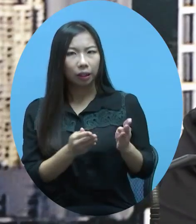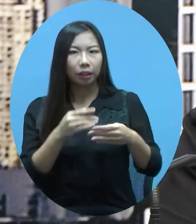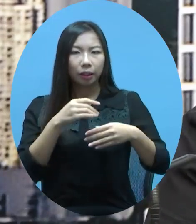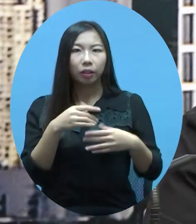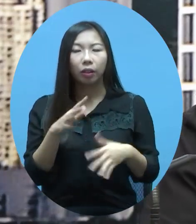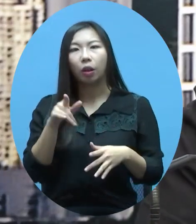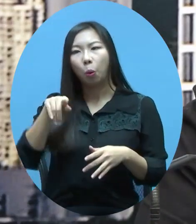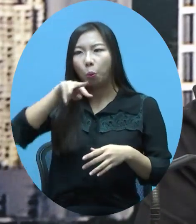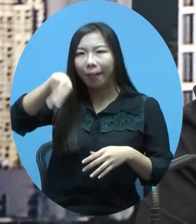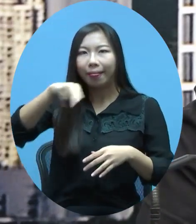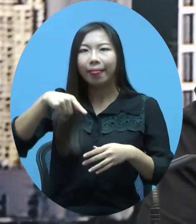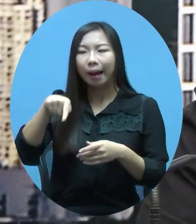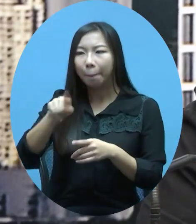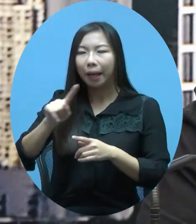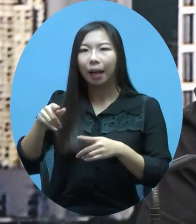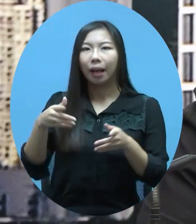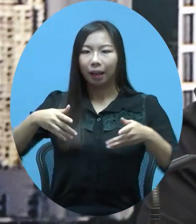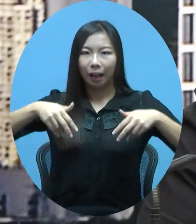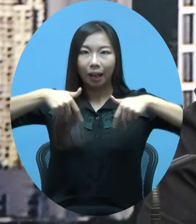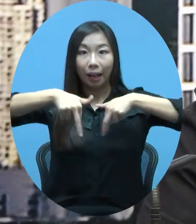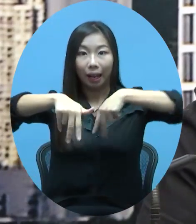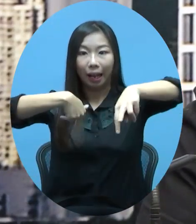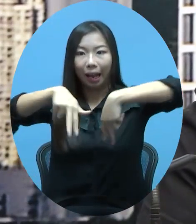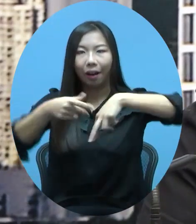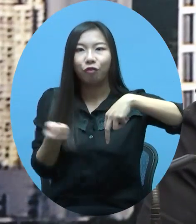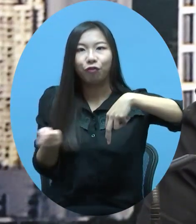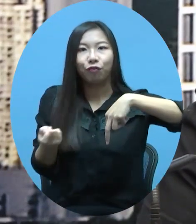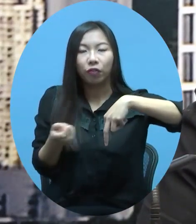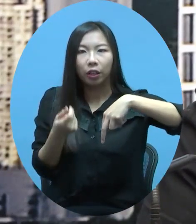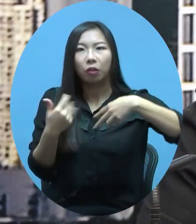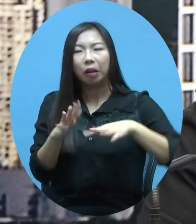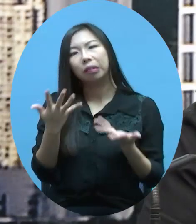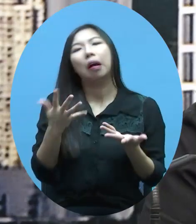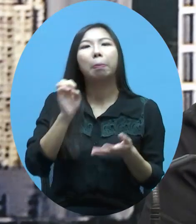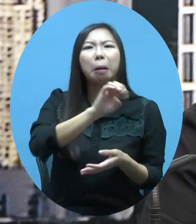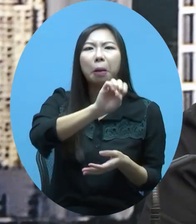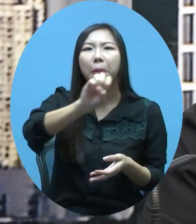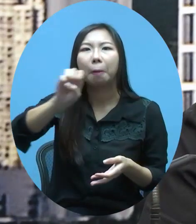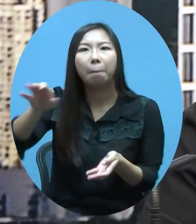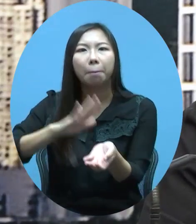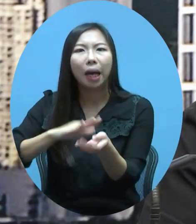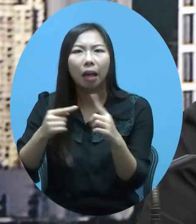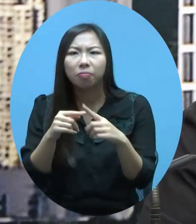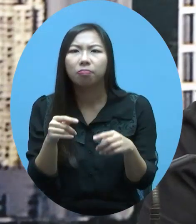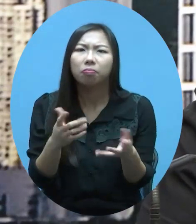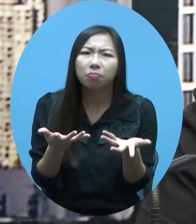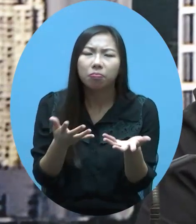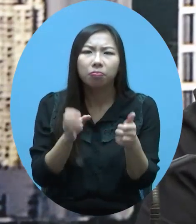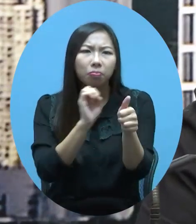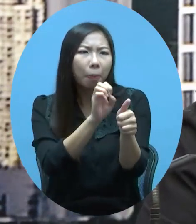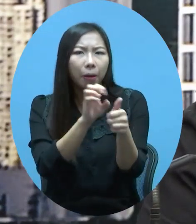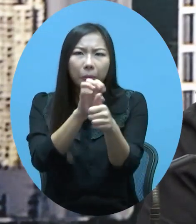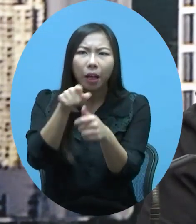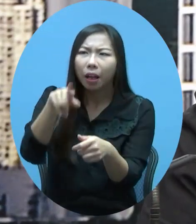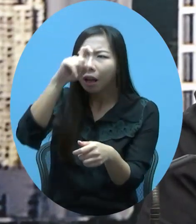近走廊位嘅。但係我哋而家要翻轉頭咧，就問翻每一個病人咧，即係究竟佢當時係即係可唔可以